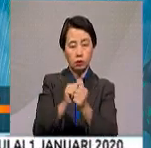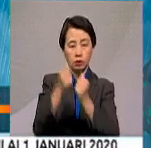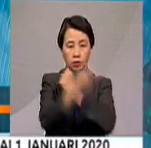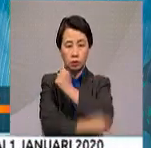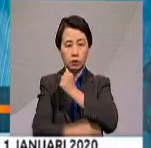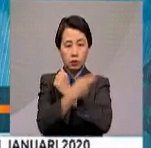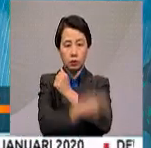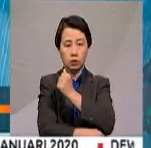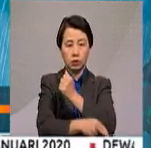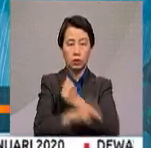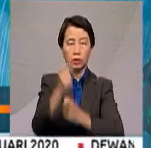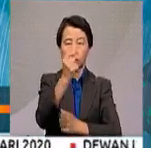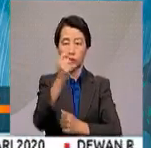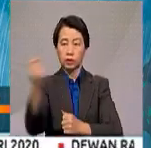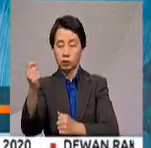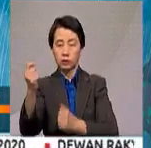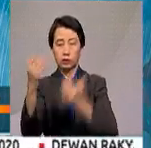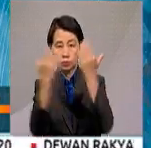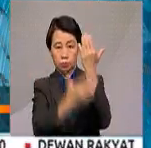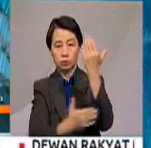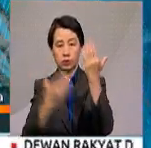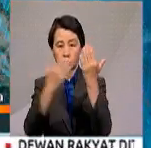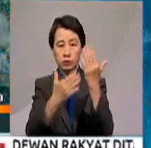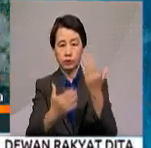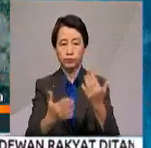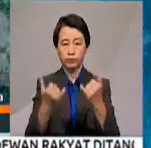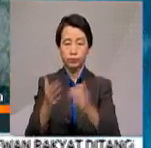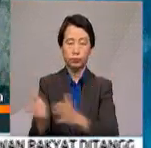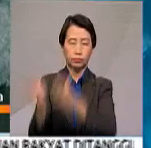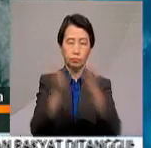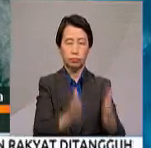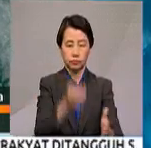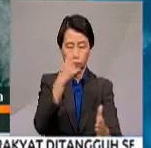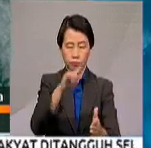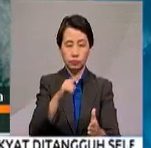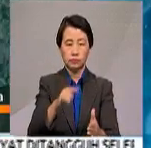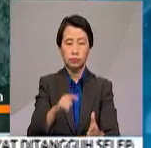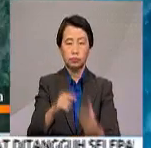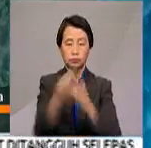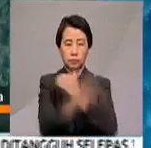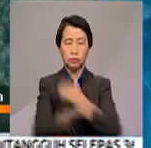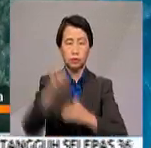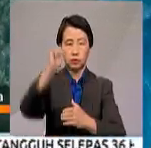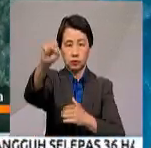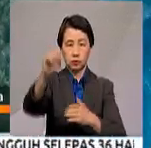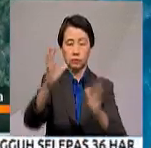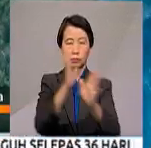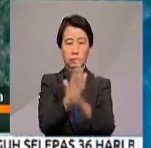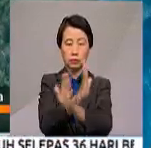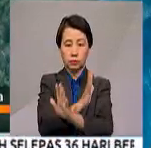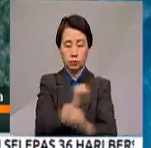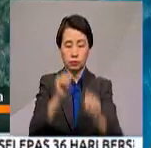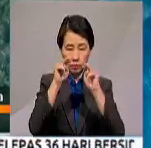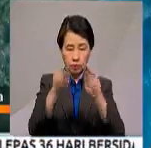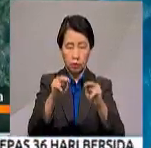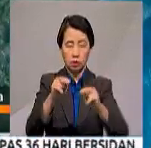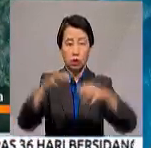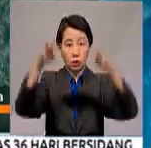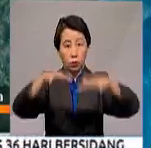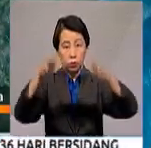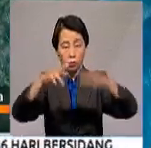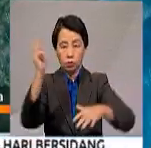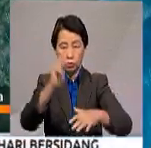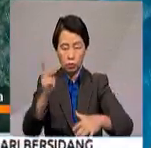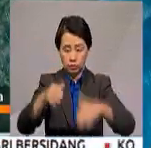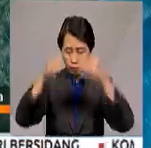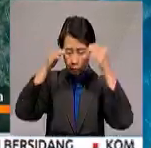di sekitar timur Semenanjung. Kita teruskan lagi dengan melihat tinjauan cuaca untuk negeri Sabah dan Sarawak. Diperhatikan hujan dan ribut petir kini